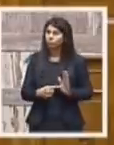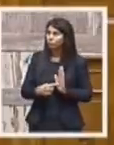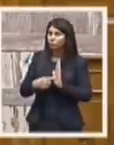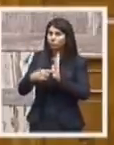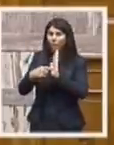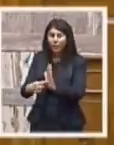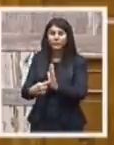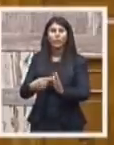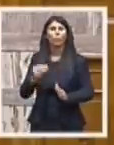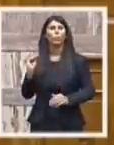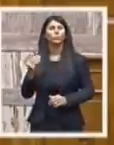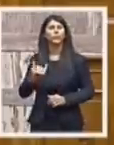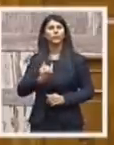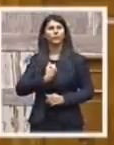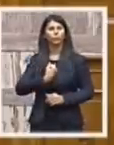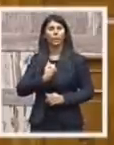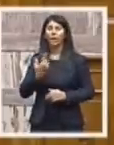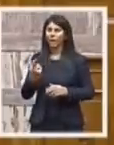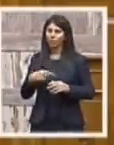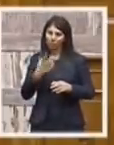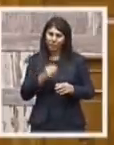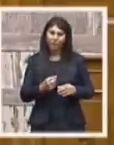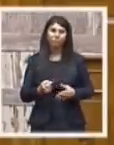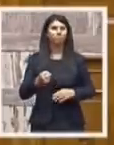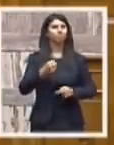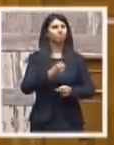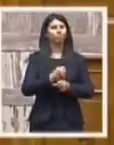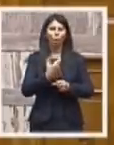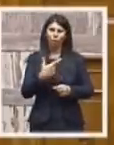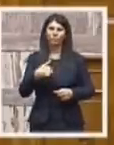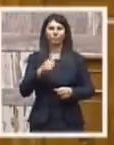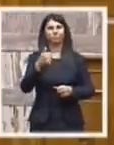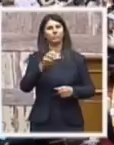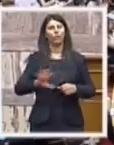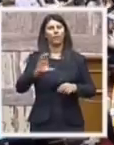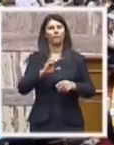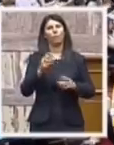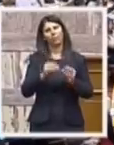και να αποτελέσει ξανά το βάθρο του πολιτισμού της Ευρώπης. Ευχαριστώ πολύ για την προσοχή σας.